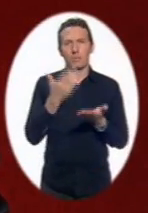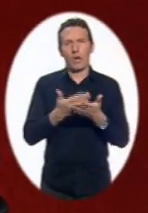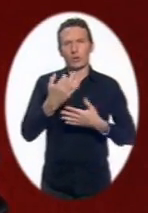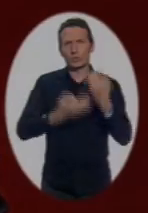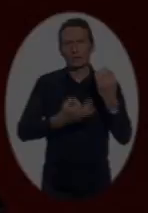justice soit rendue